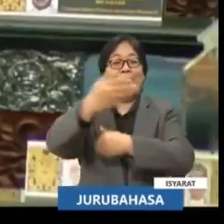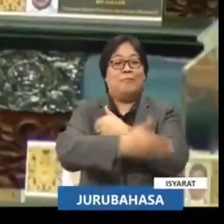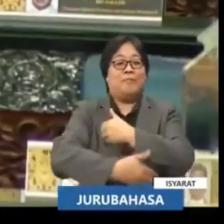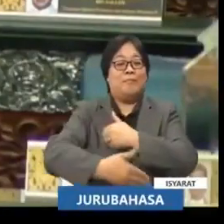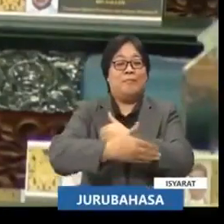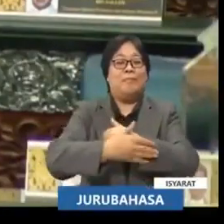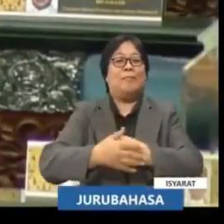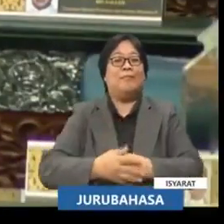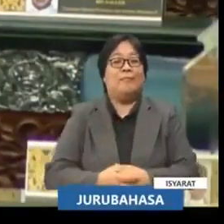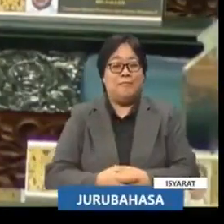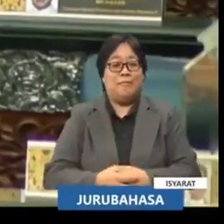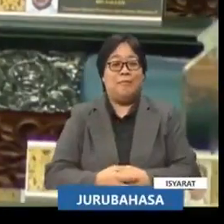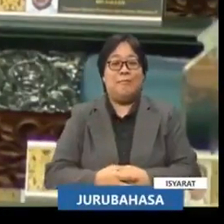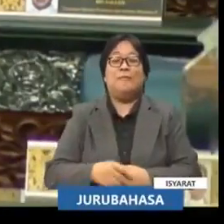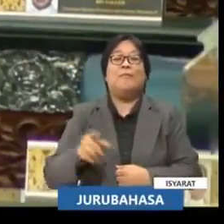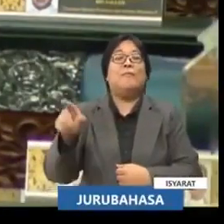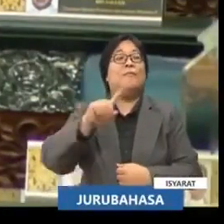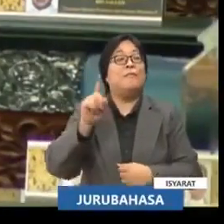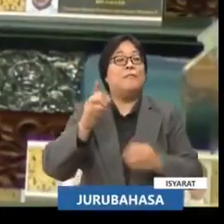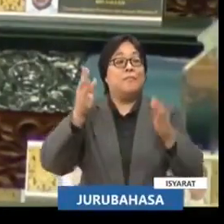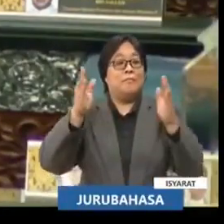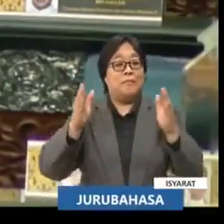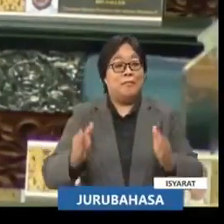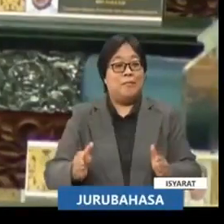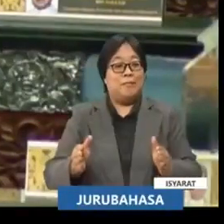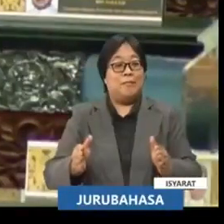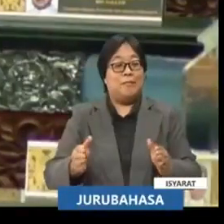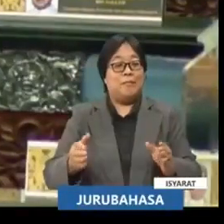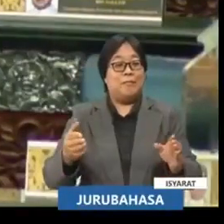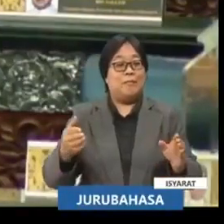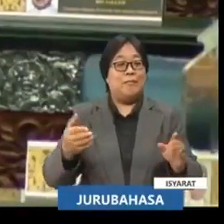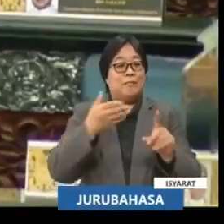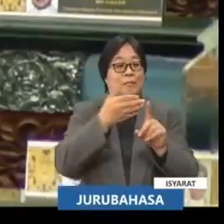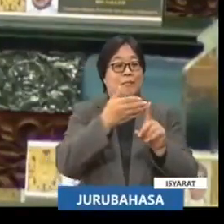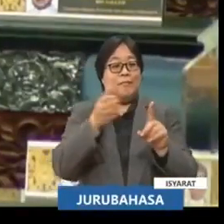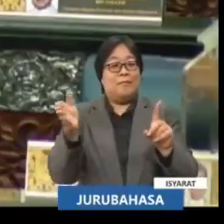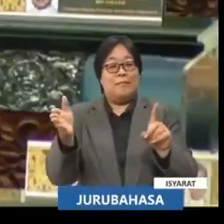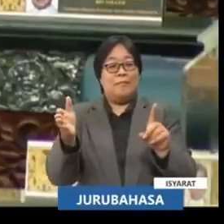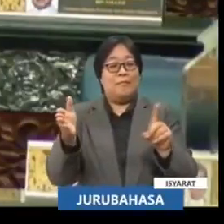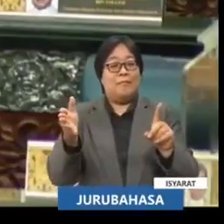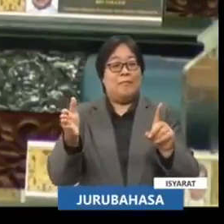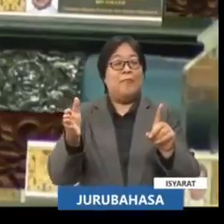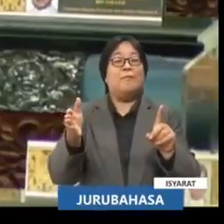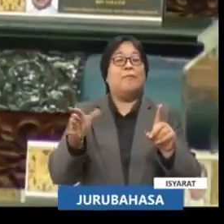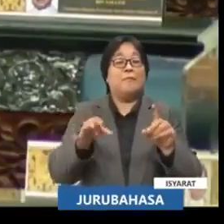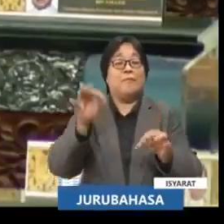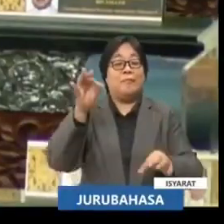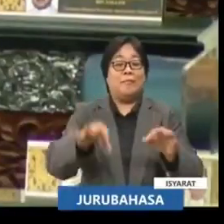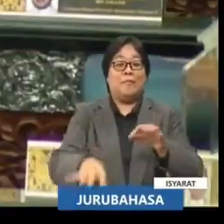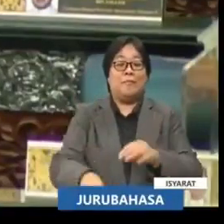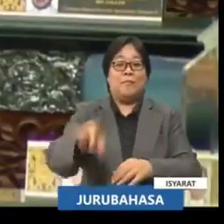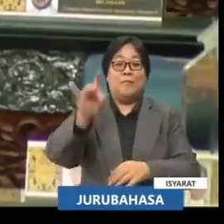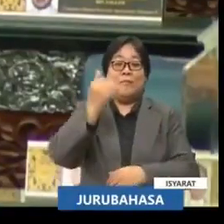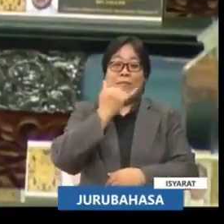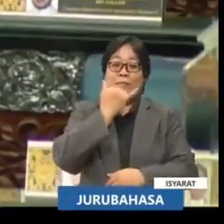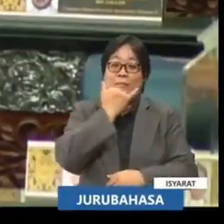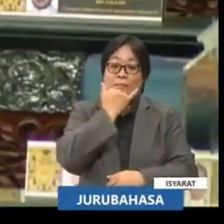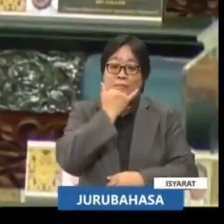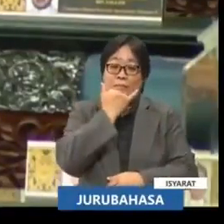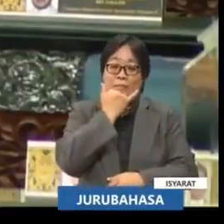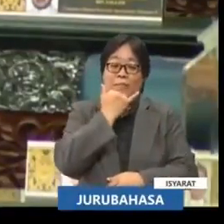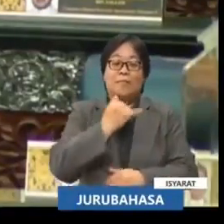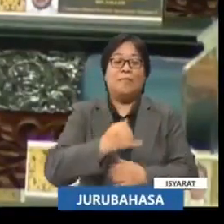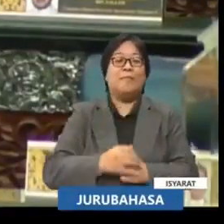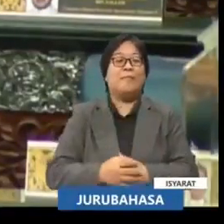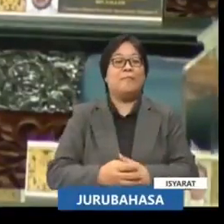luar negara. Mana-mana orang yang melanggar peruntukan ini apabila disabitkan telah melakukan